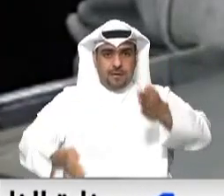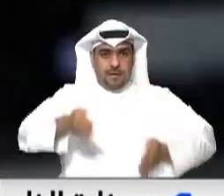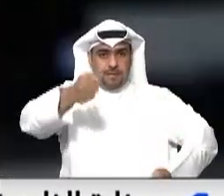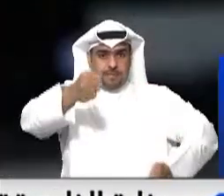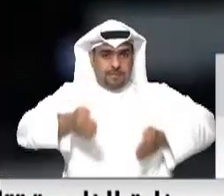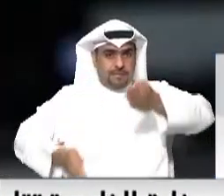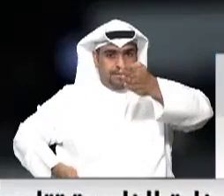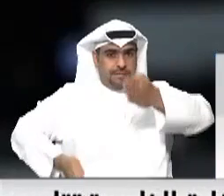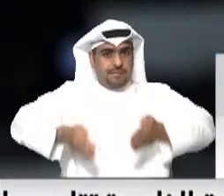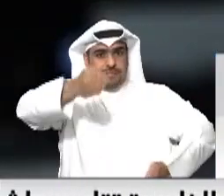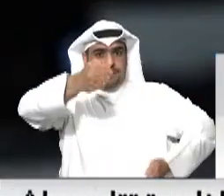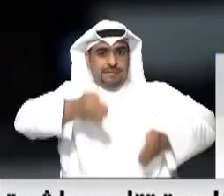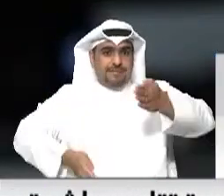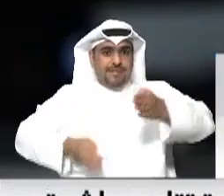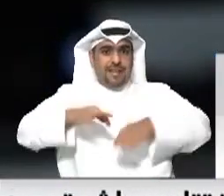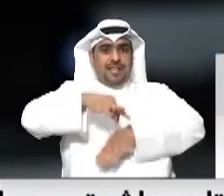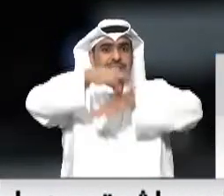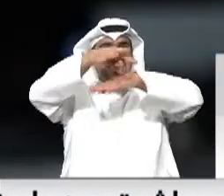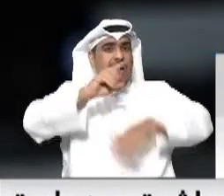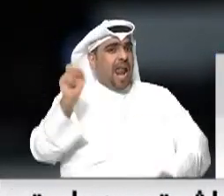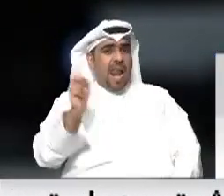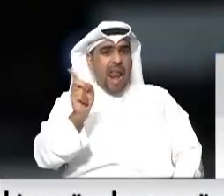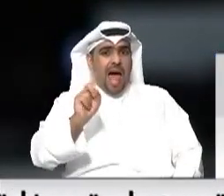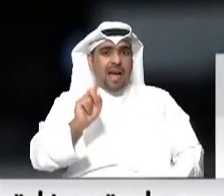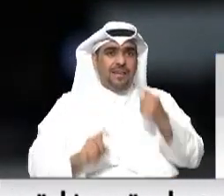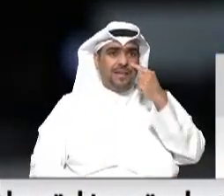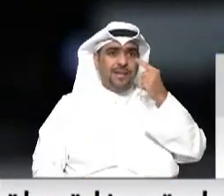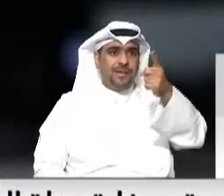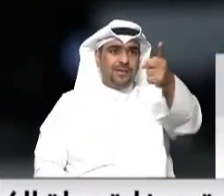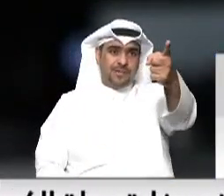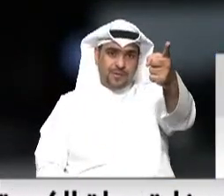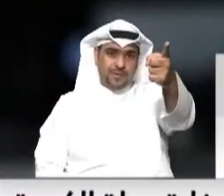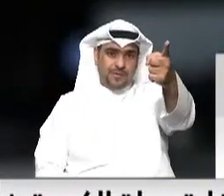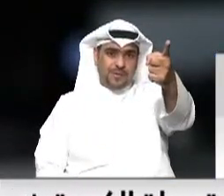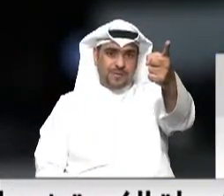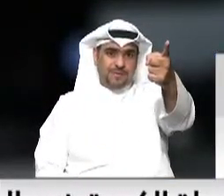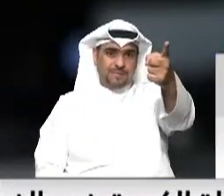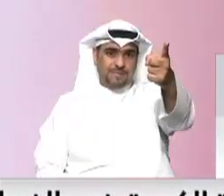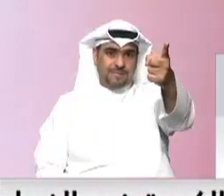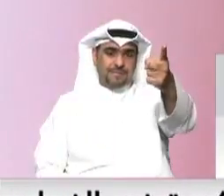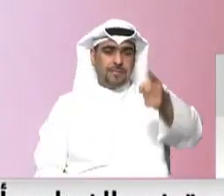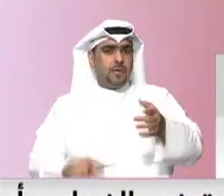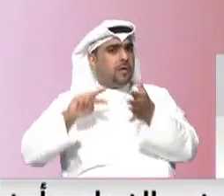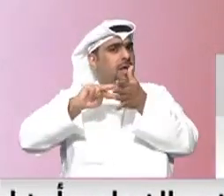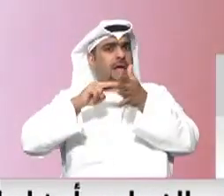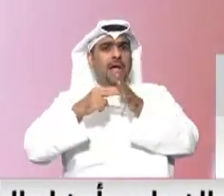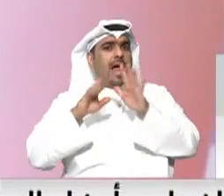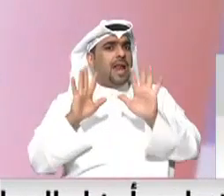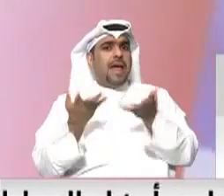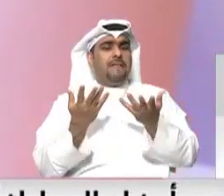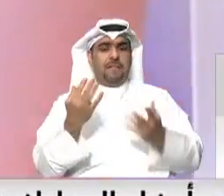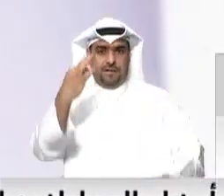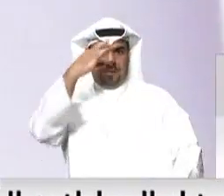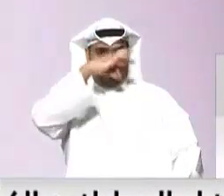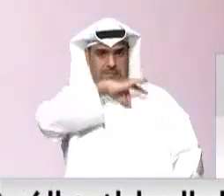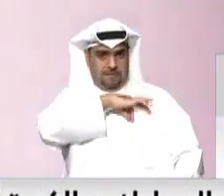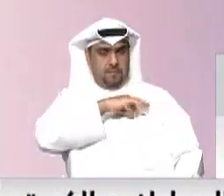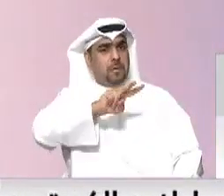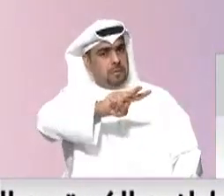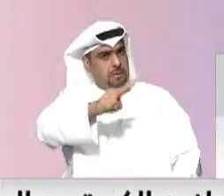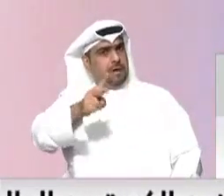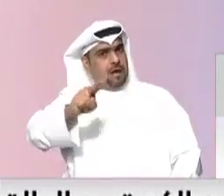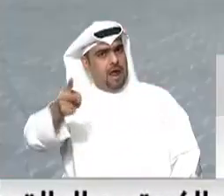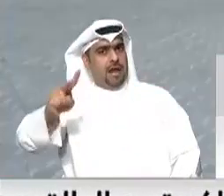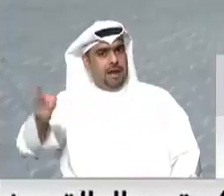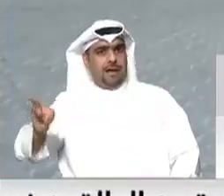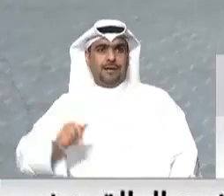والكمبيوتر بل مختلف فئات المجتمع وشعوب العالم يحاولون الاستفاده منها في مجالات حياتهم